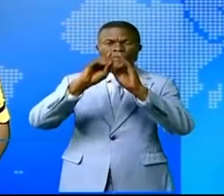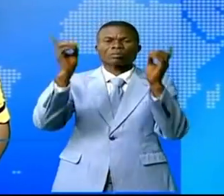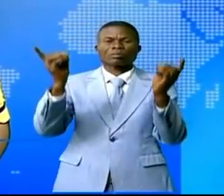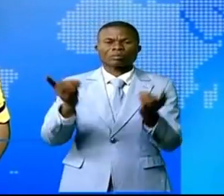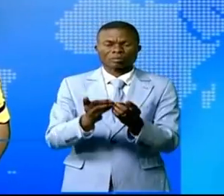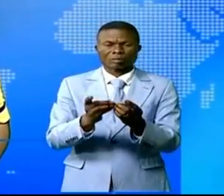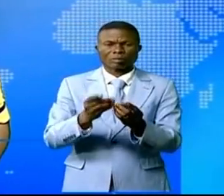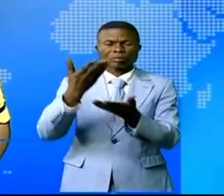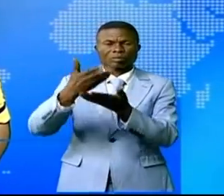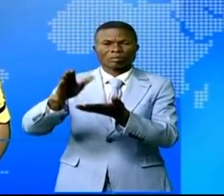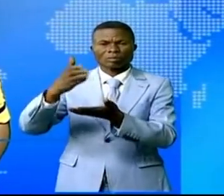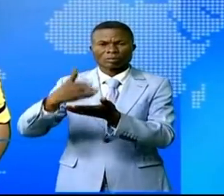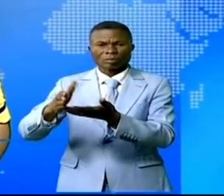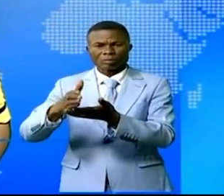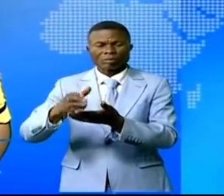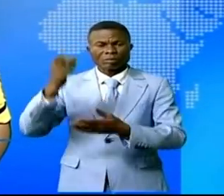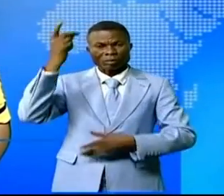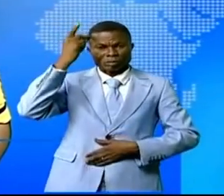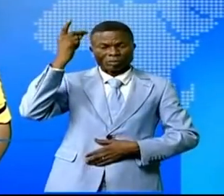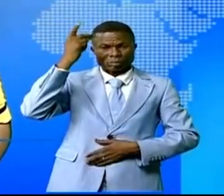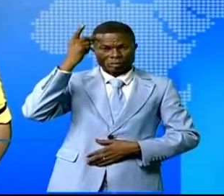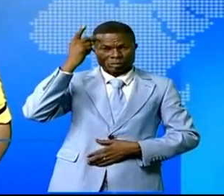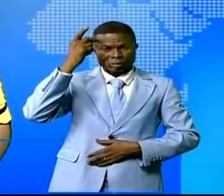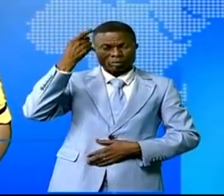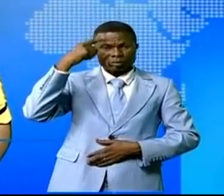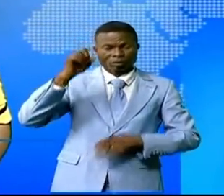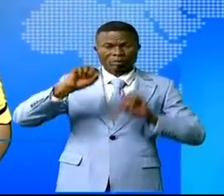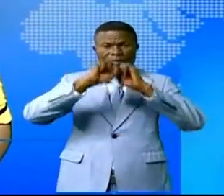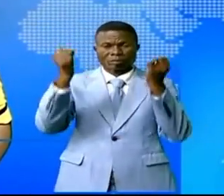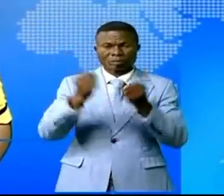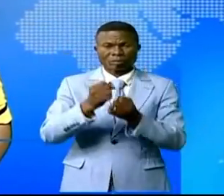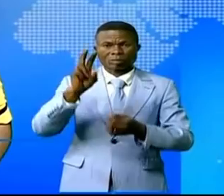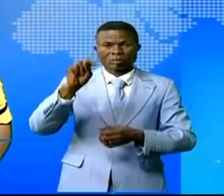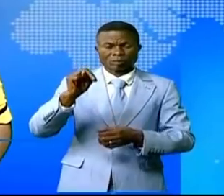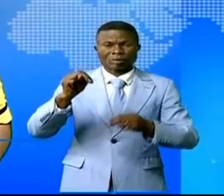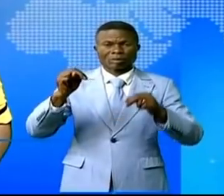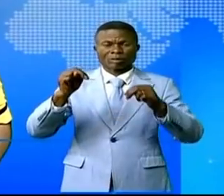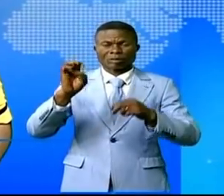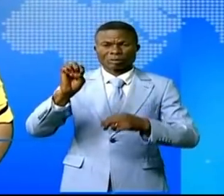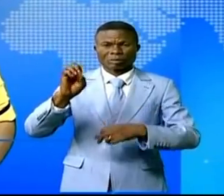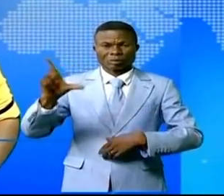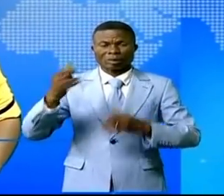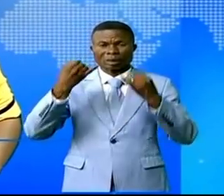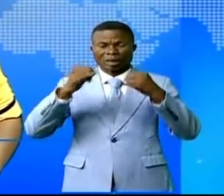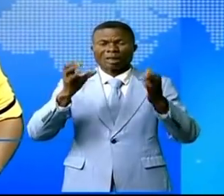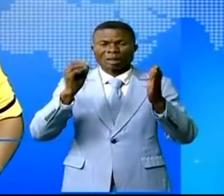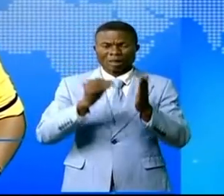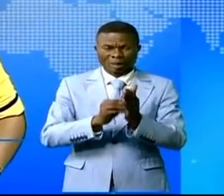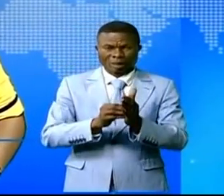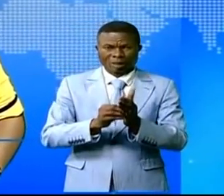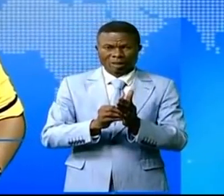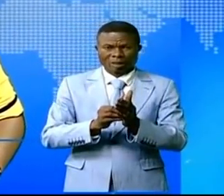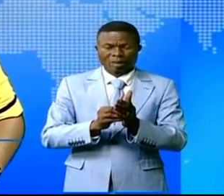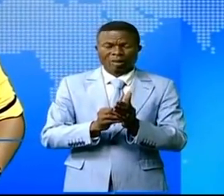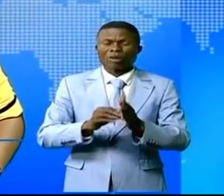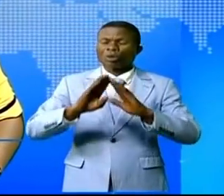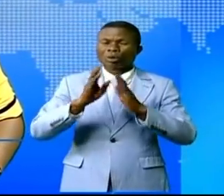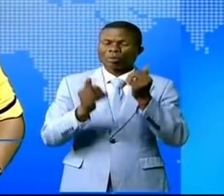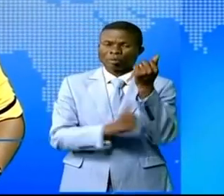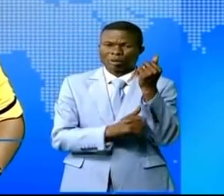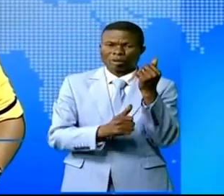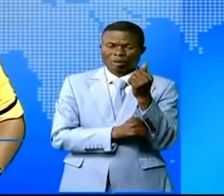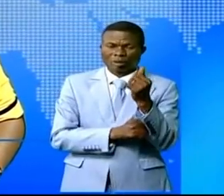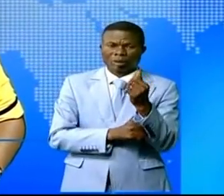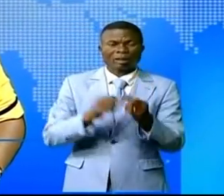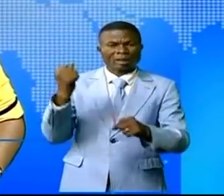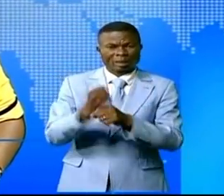de distribution de Kinshasa de la Société nationale de l'électricité informe à son aimable clientèle que suite